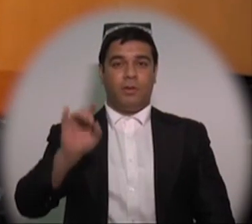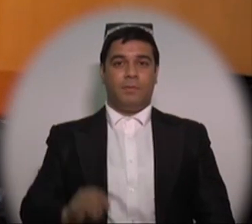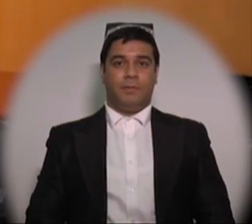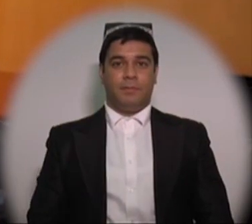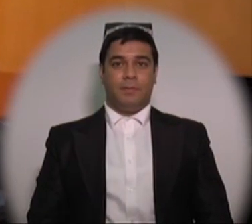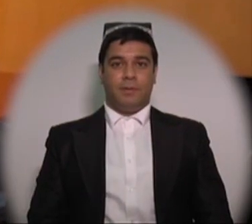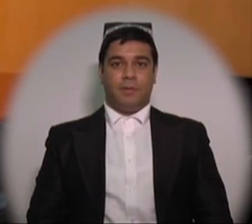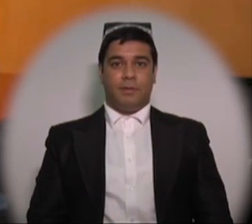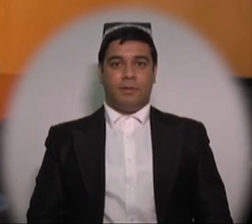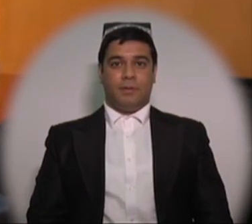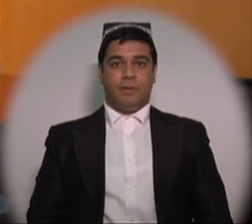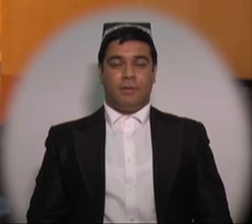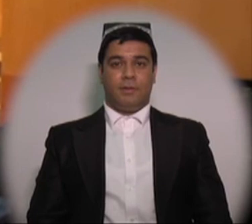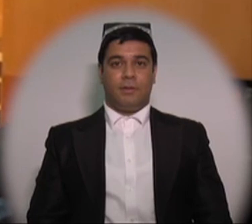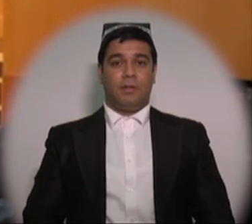Bismillahirrahmanirrahim.